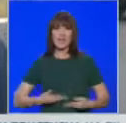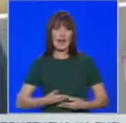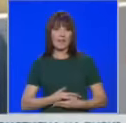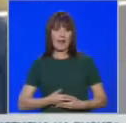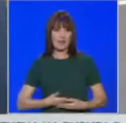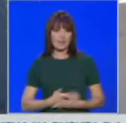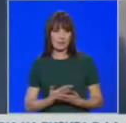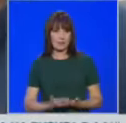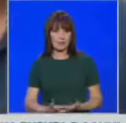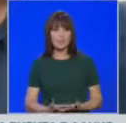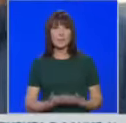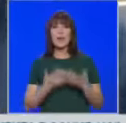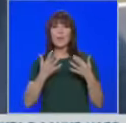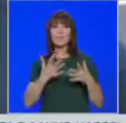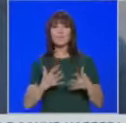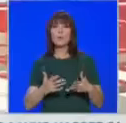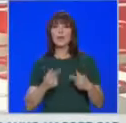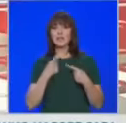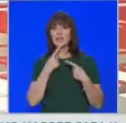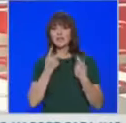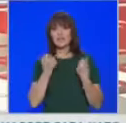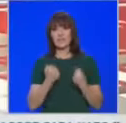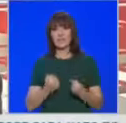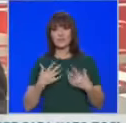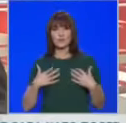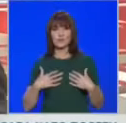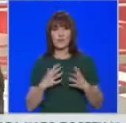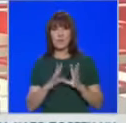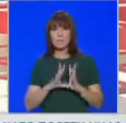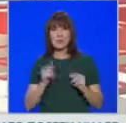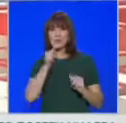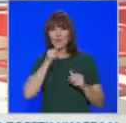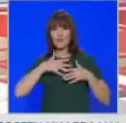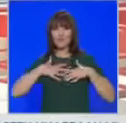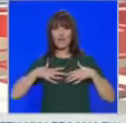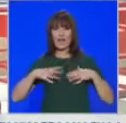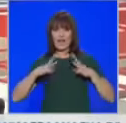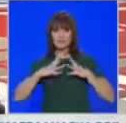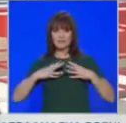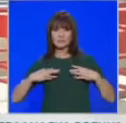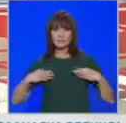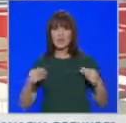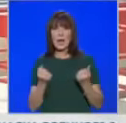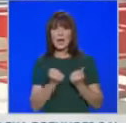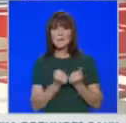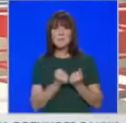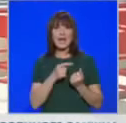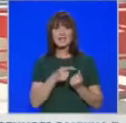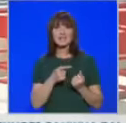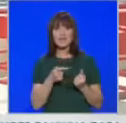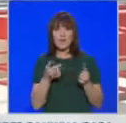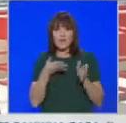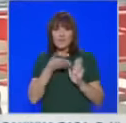данни на спешните медици става въпрос за коматозно състояние. Всички са много дехидратирани. При всички положения са били в място, където има малко